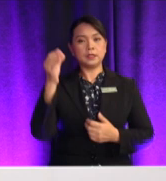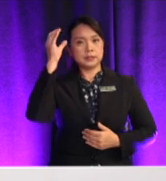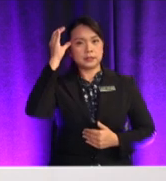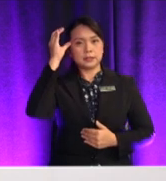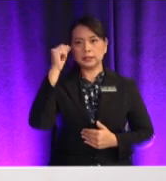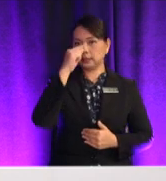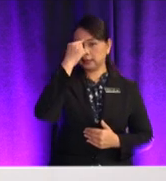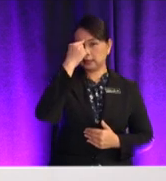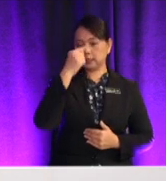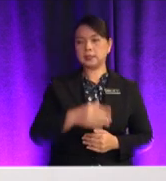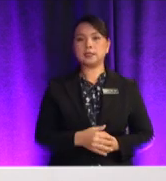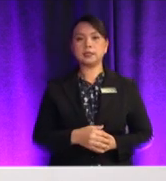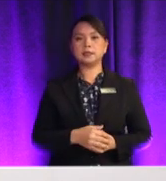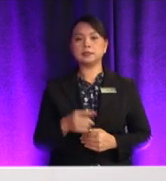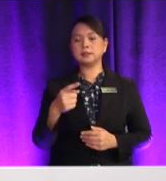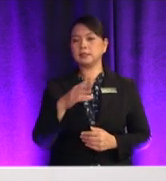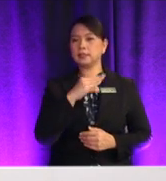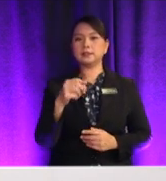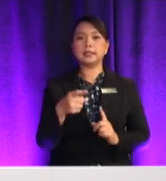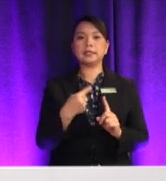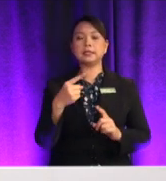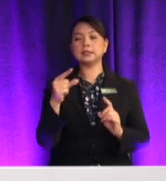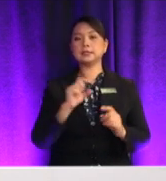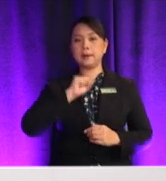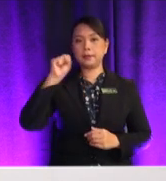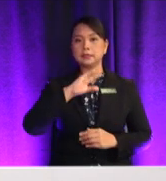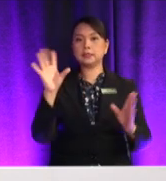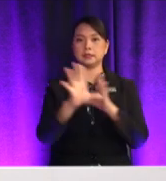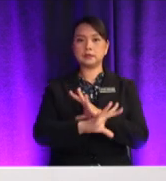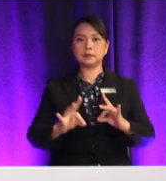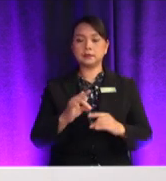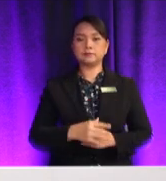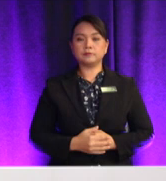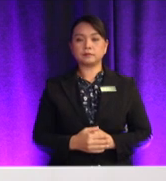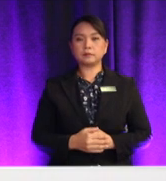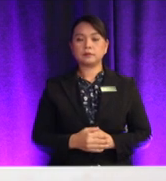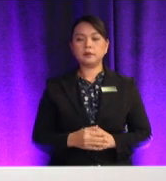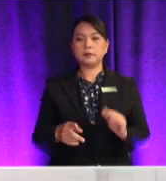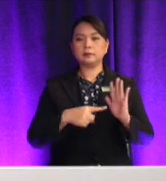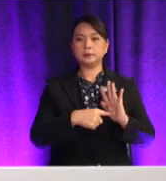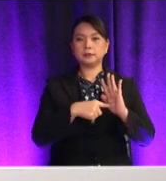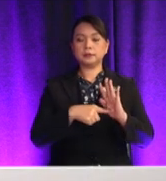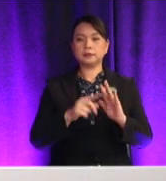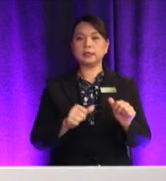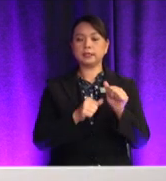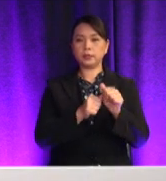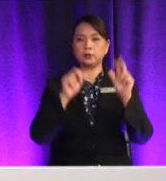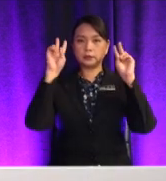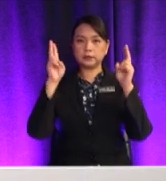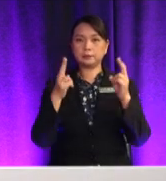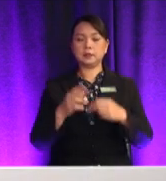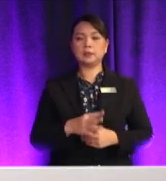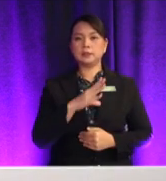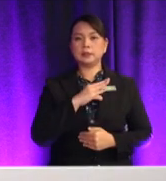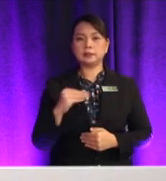dan etnik Sarawak. Anti minority di Malaysia serta persembahan yang mengikut tema dan konsep. Saya